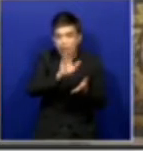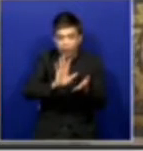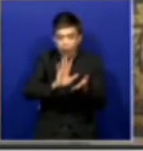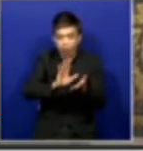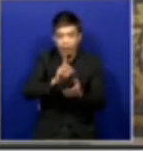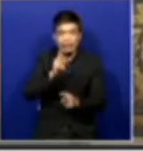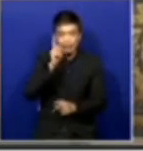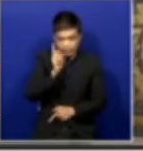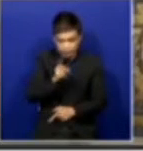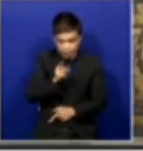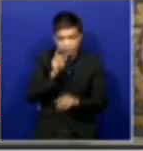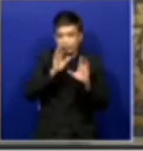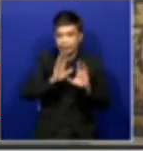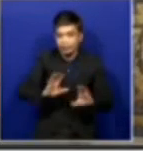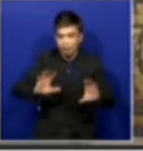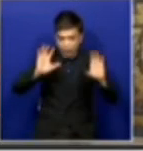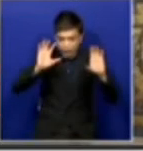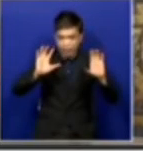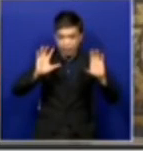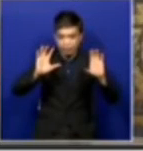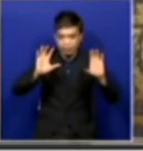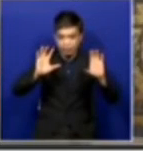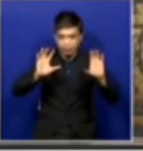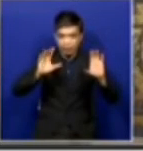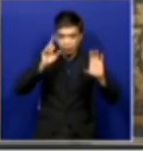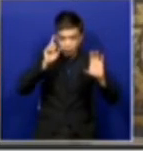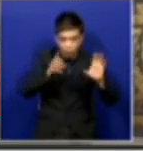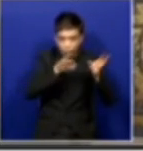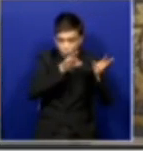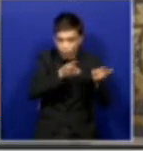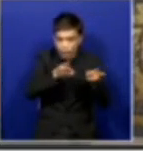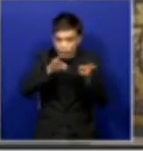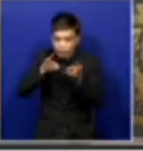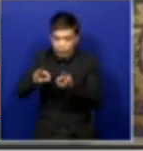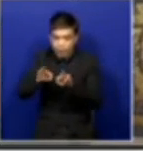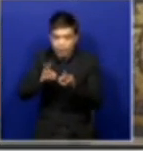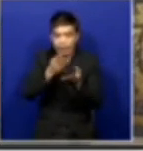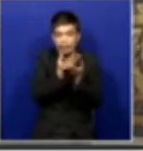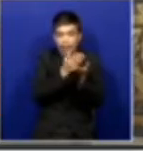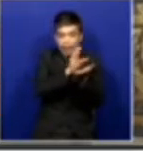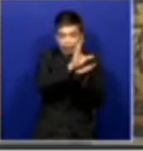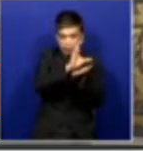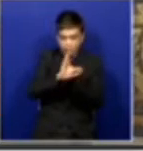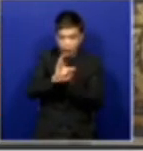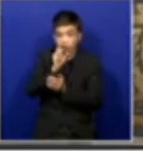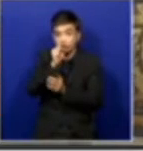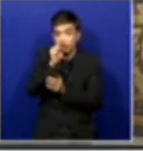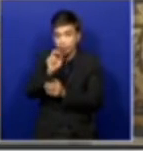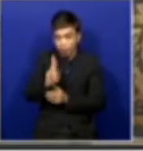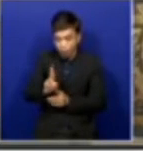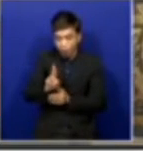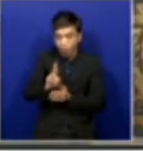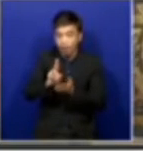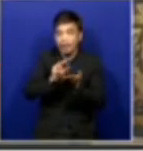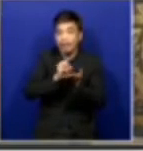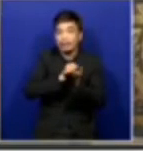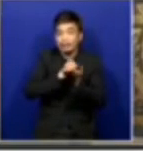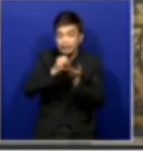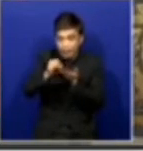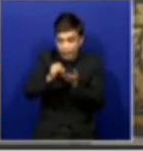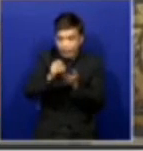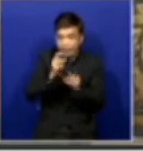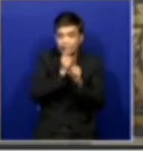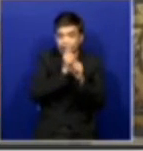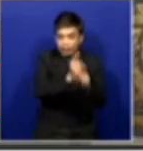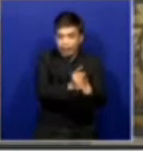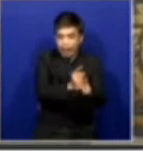จะใช้ทางออกในเรื่องการนำเงินทุนสำรองจ่ายนะฮะตามมาตรา45ของพระราชบัญญั